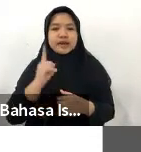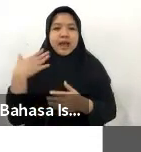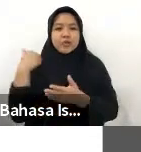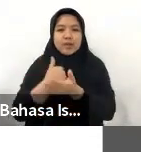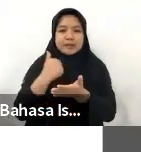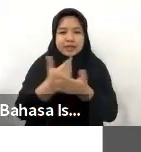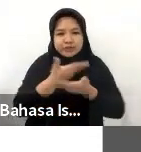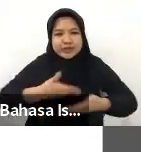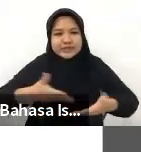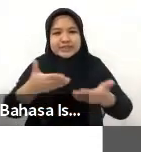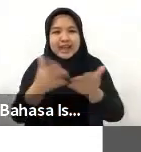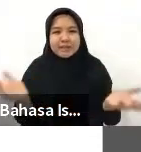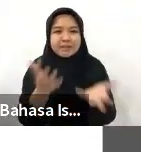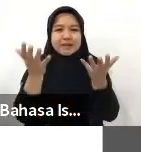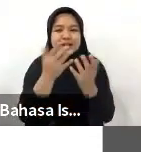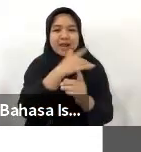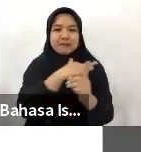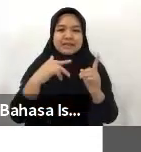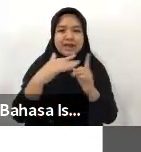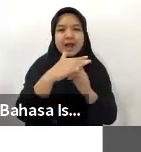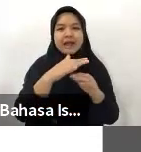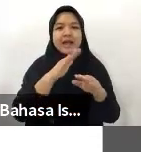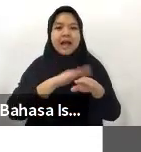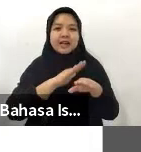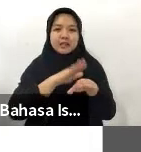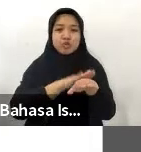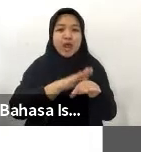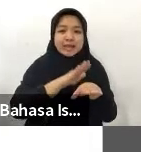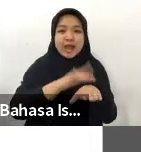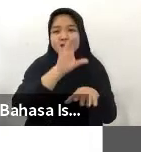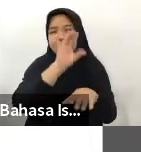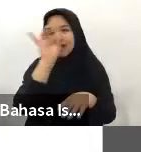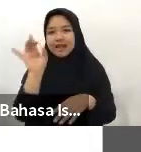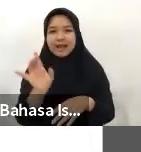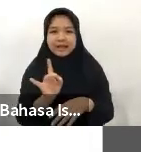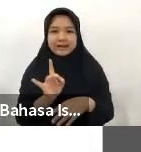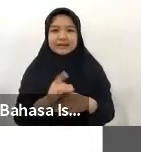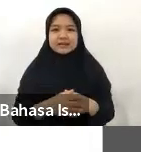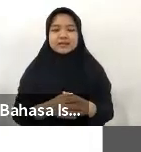pemberdayaan masyarakat berbasis adat budaya dan lain-lain. Lanjut.